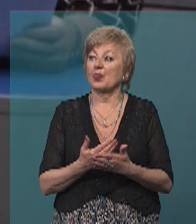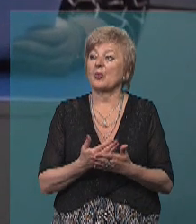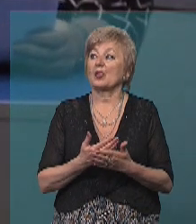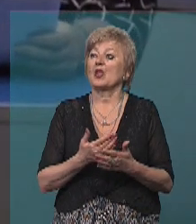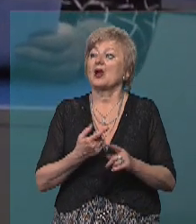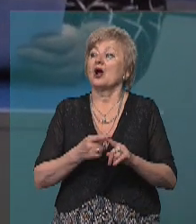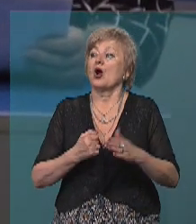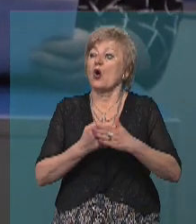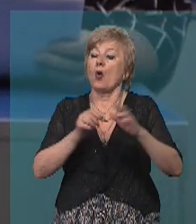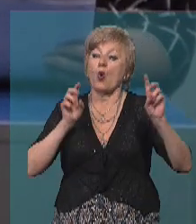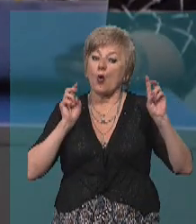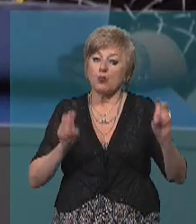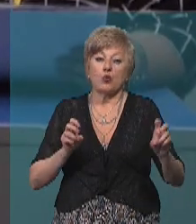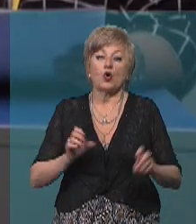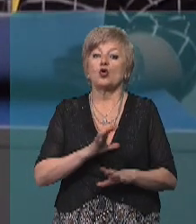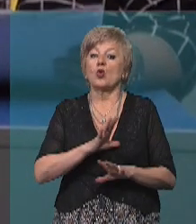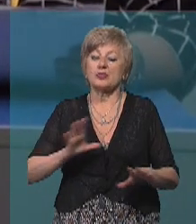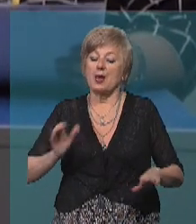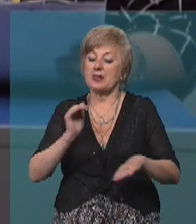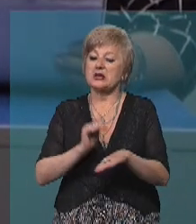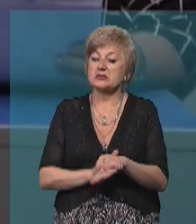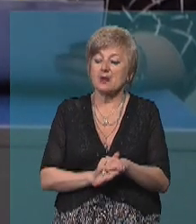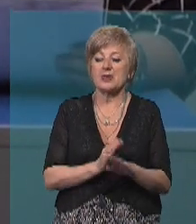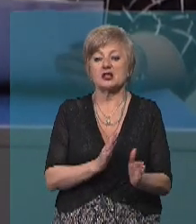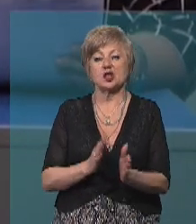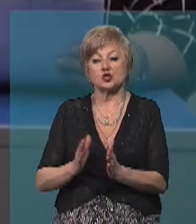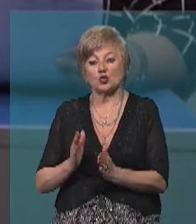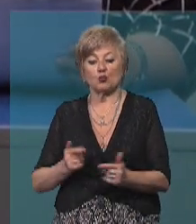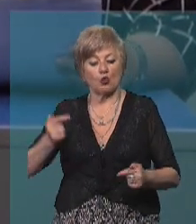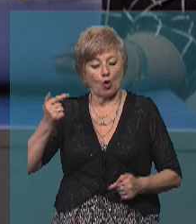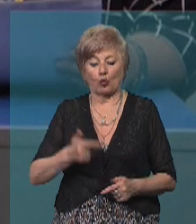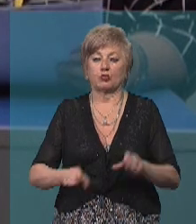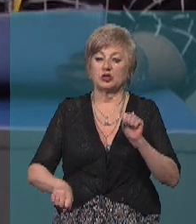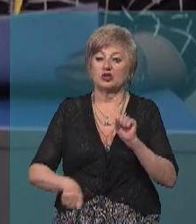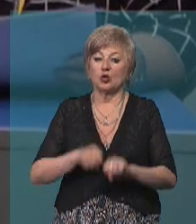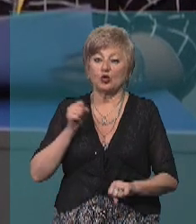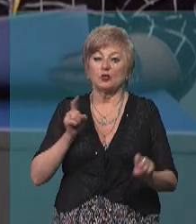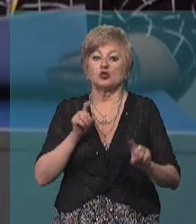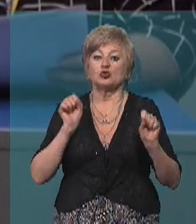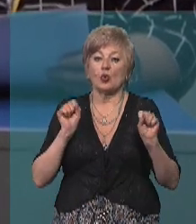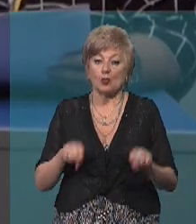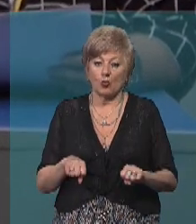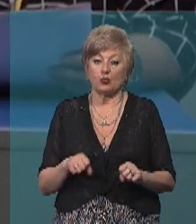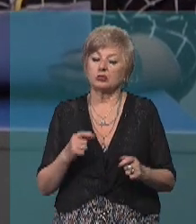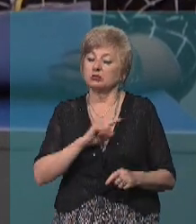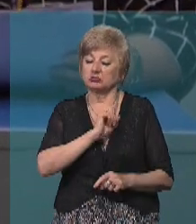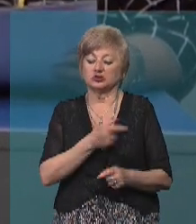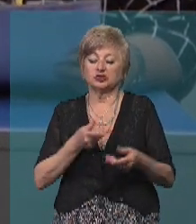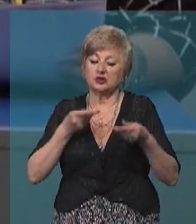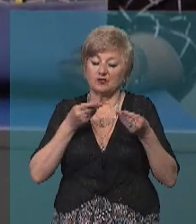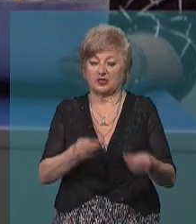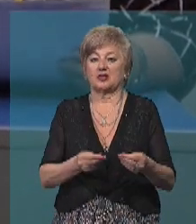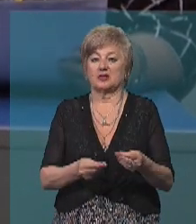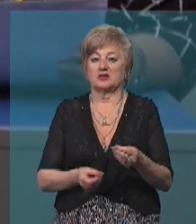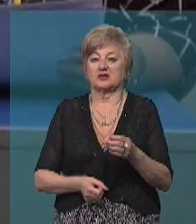мережі «Опора» не було помічено системних та грубих порушень, що могли суттєво вплинути на